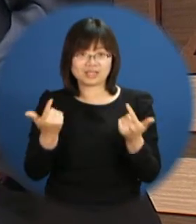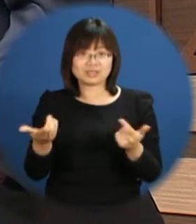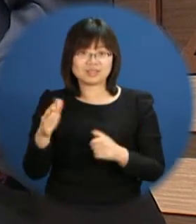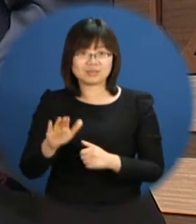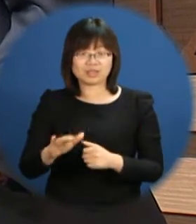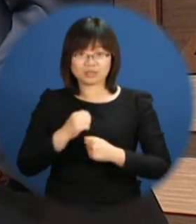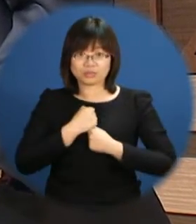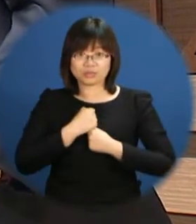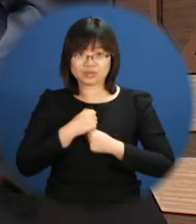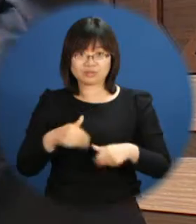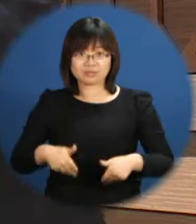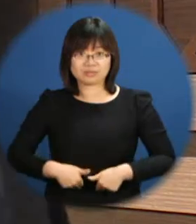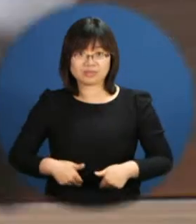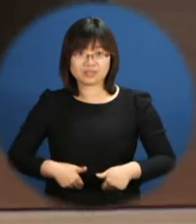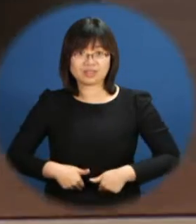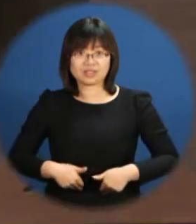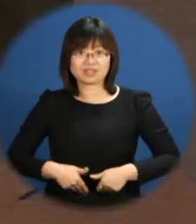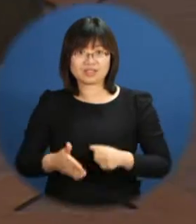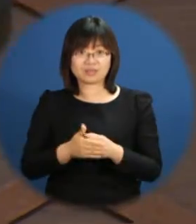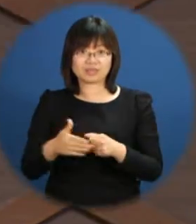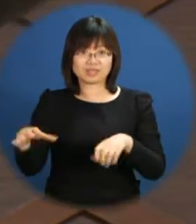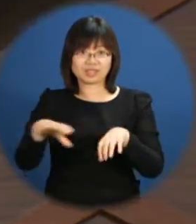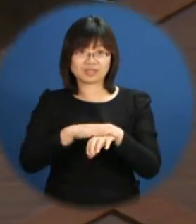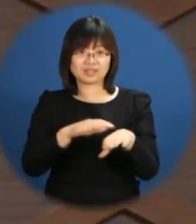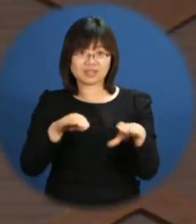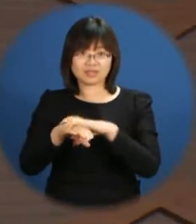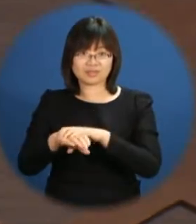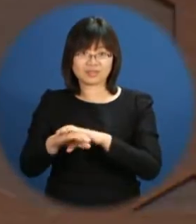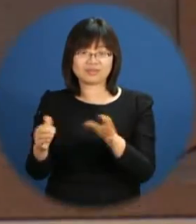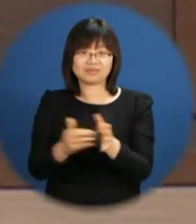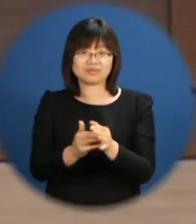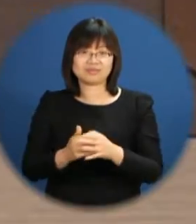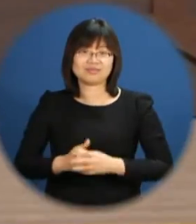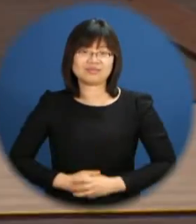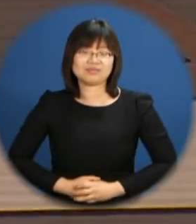이제 조짐을 해줘야죠 그래서 제가 참 귀엽고